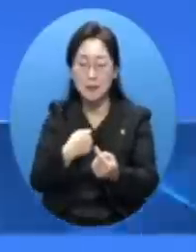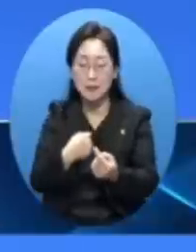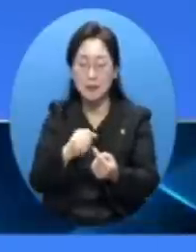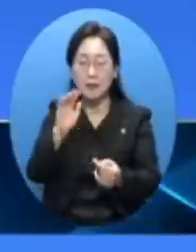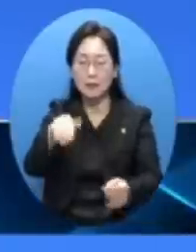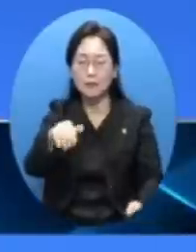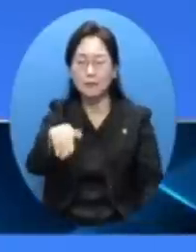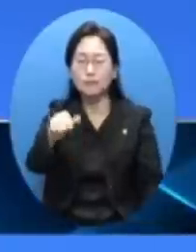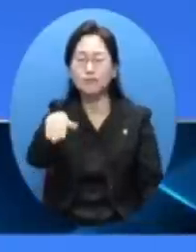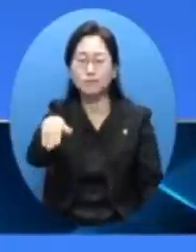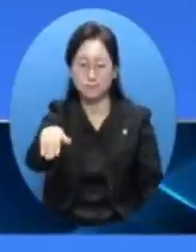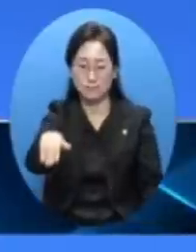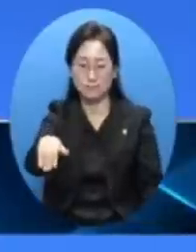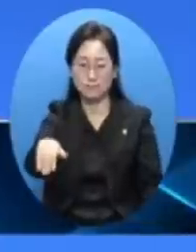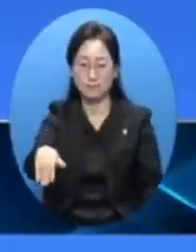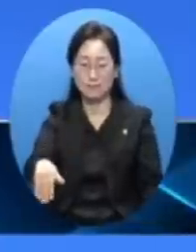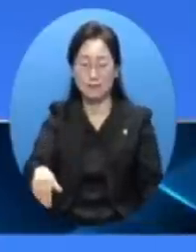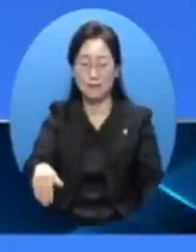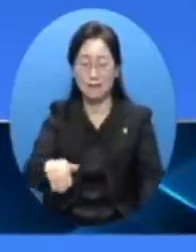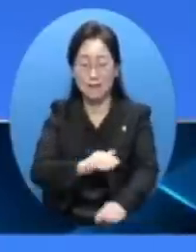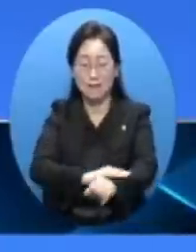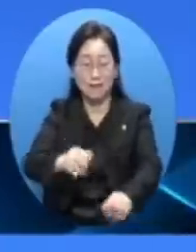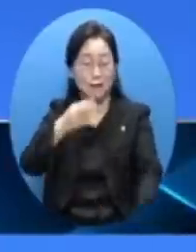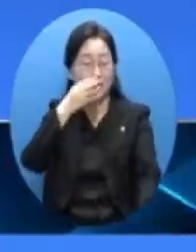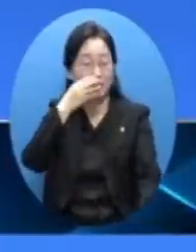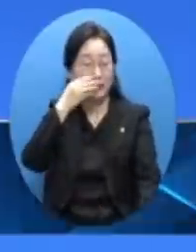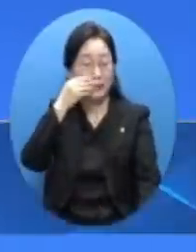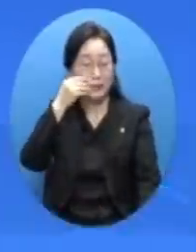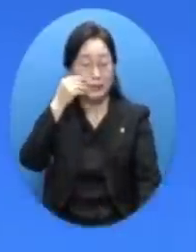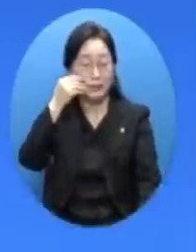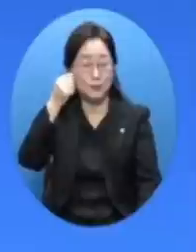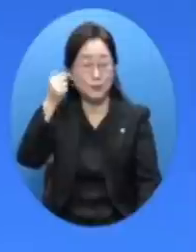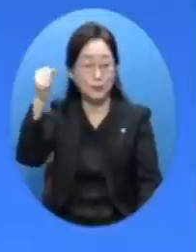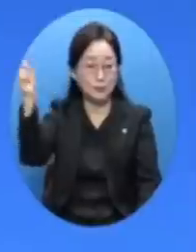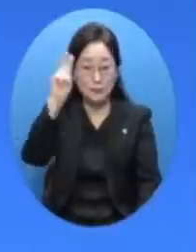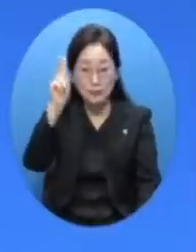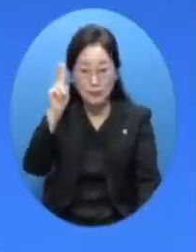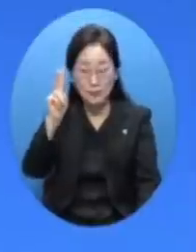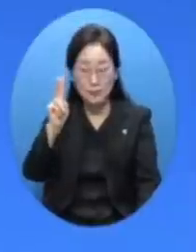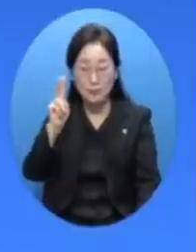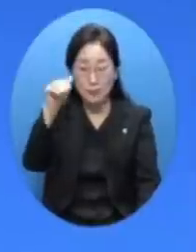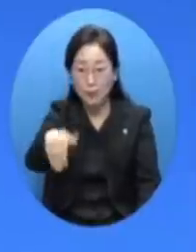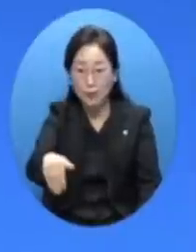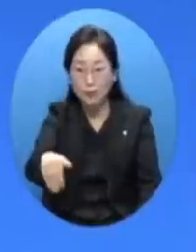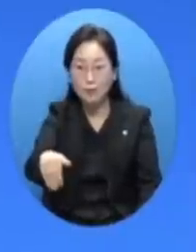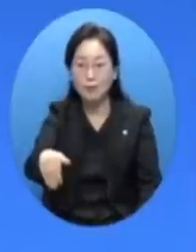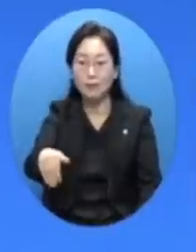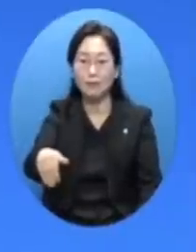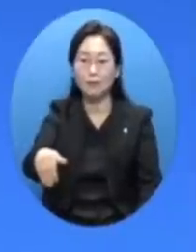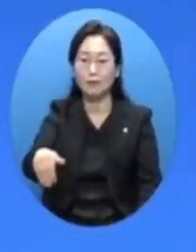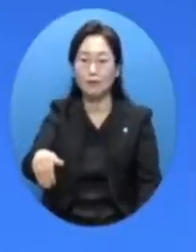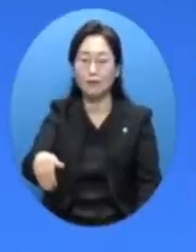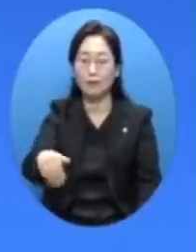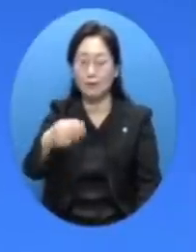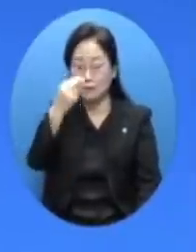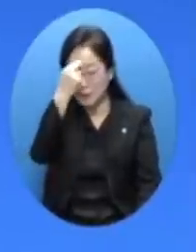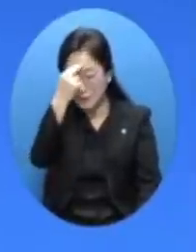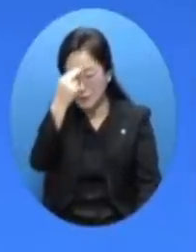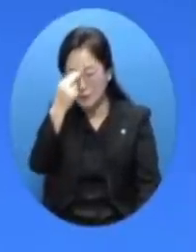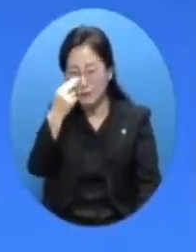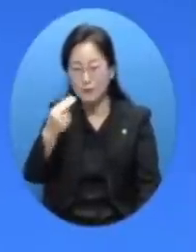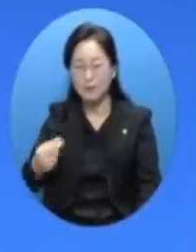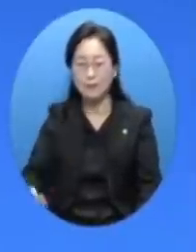오르막내리막이 있는데 잘 될 때는 참 잘 되다가도 갑자기 사업이 어려워지고 큰 어려움을 겪을 때가